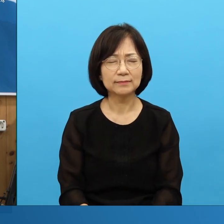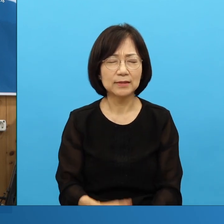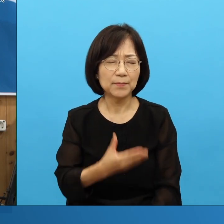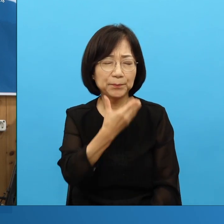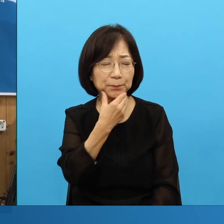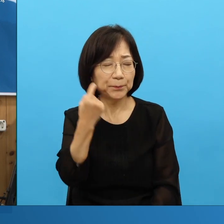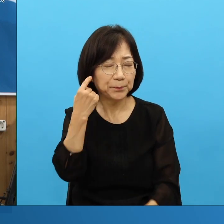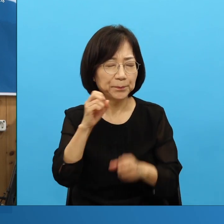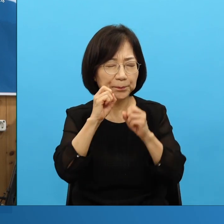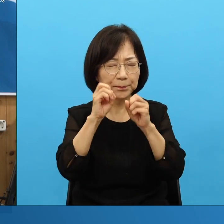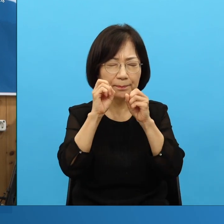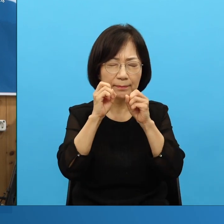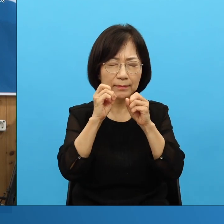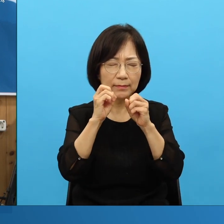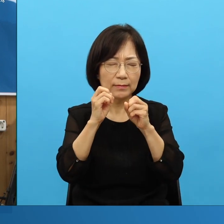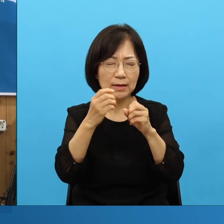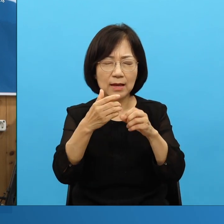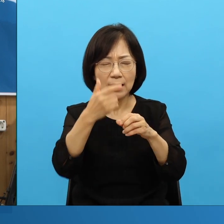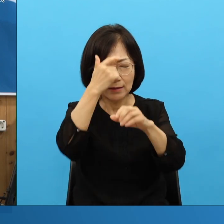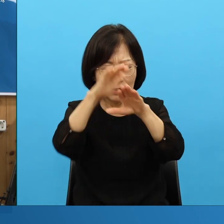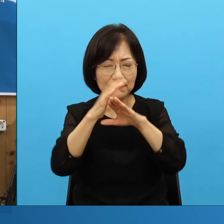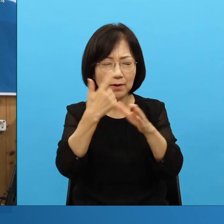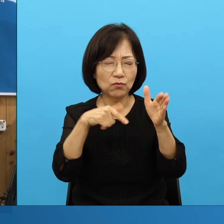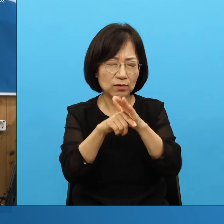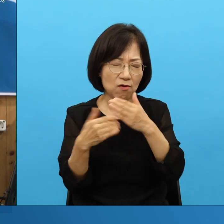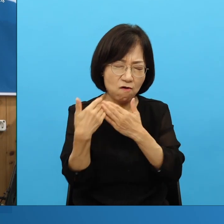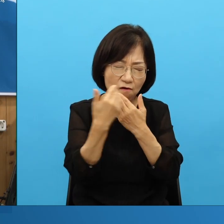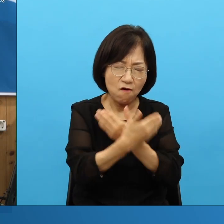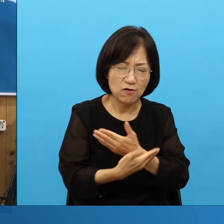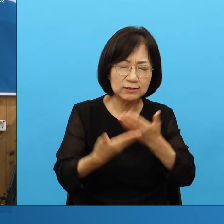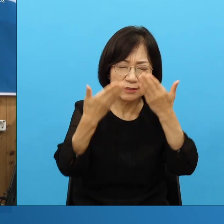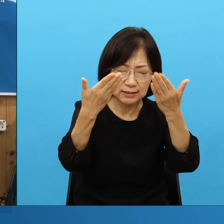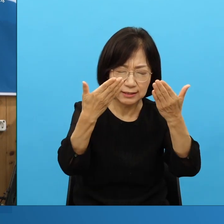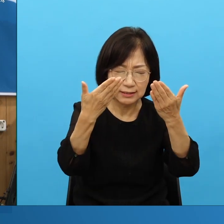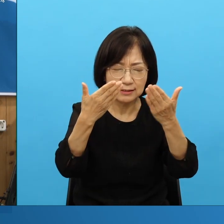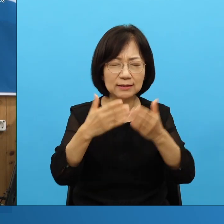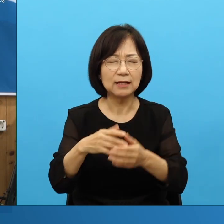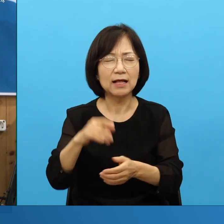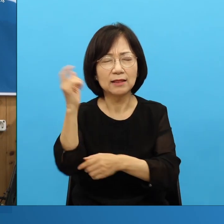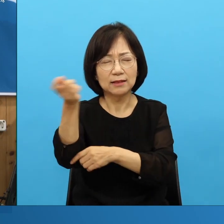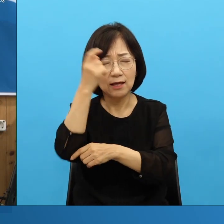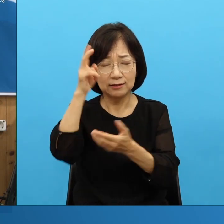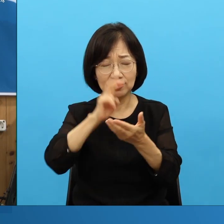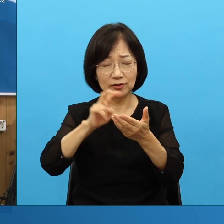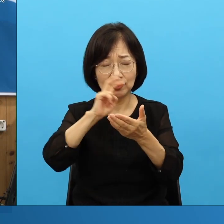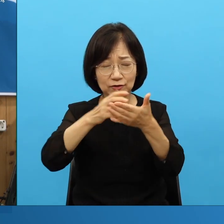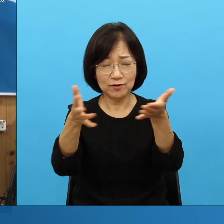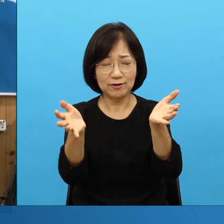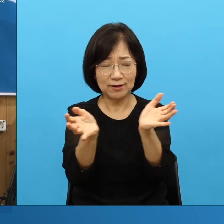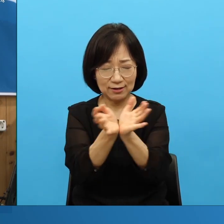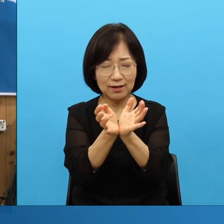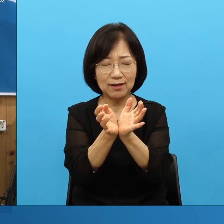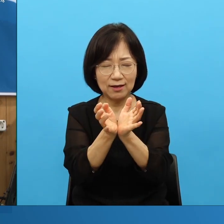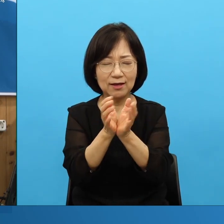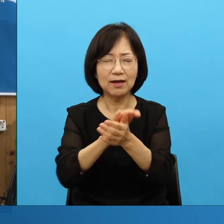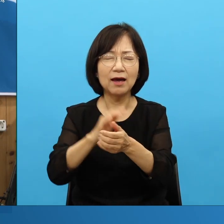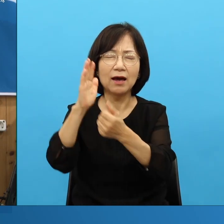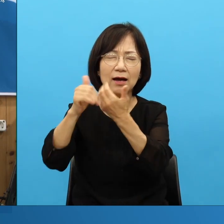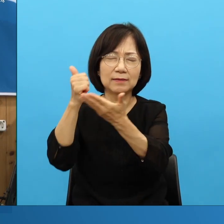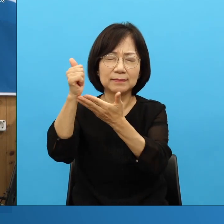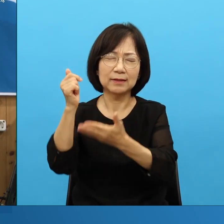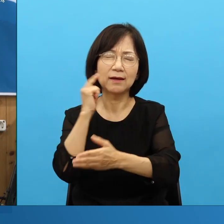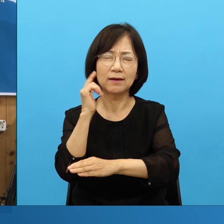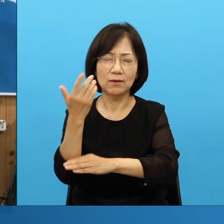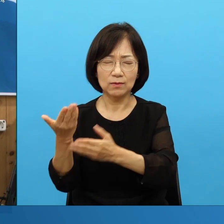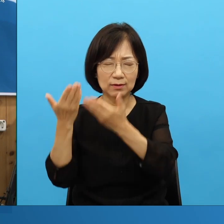헌신하는 다윗성가대의 찬양을 통해 먼저는 하나님께 모아는 영광이 되게 하옵시고 우리 영혼이 치유를 받는 시간이 되게 하옵소서.